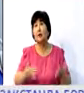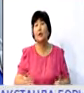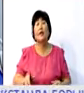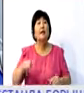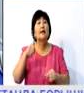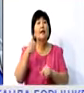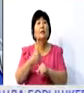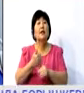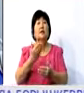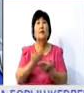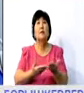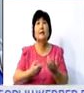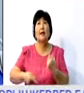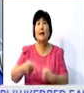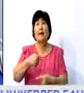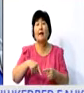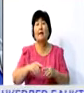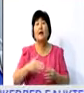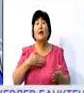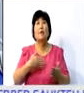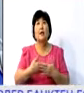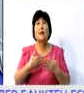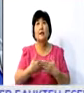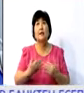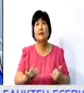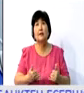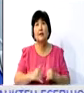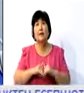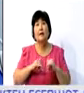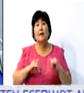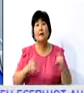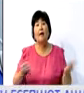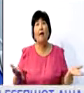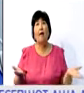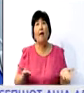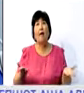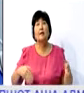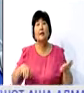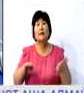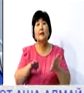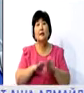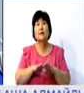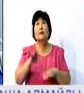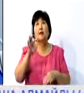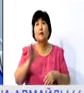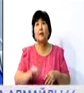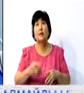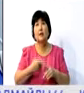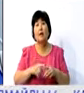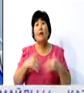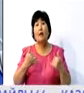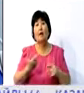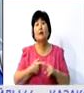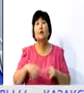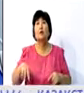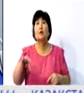басты мәселе сол кәсіпкерліктердің белсенділігін арттыру. Қандай белсенділігі, қай жағдай, қандай дәрежеде, қандай пайызбен жақтырылады. Қазір сол